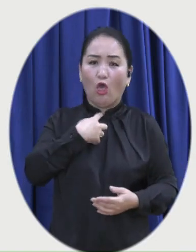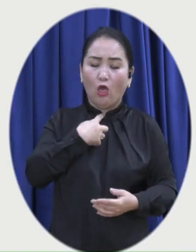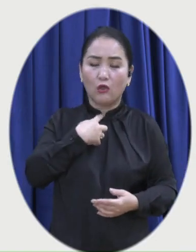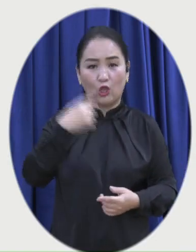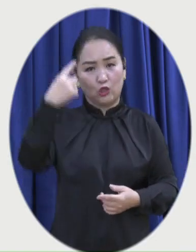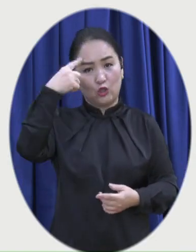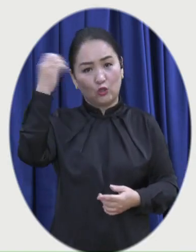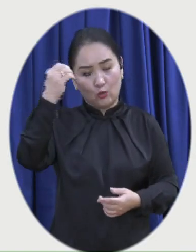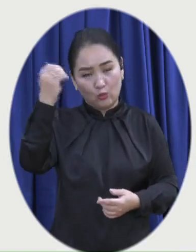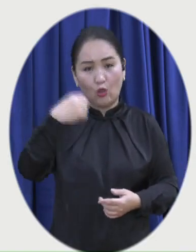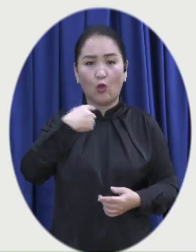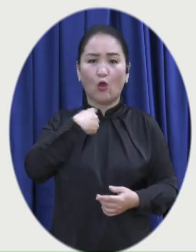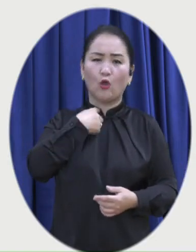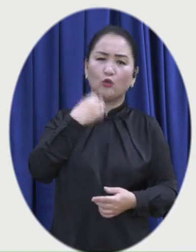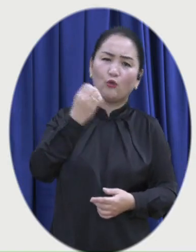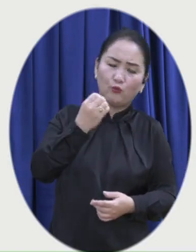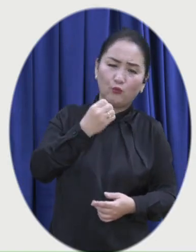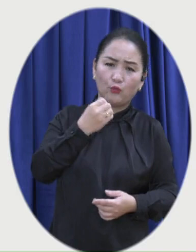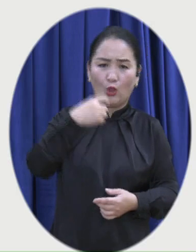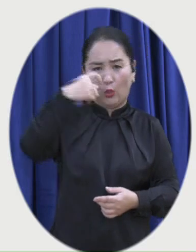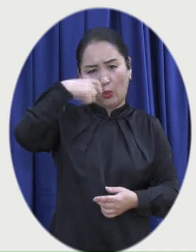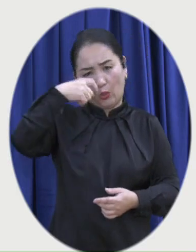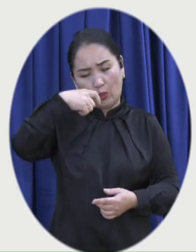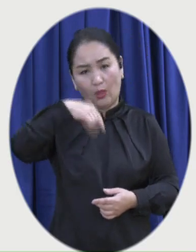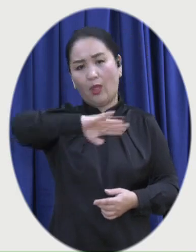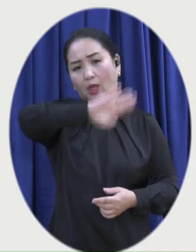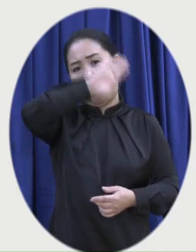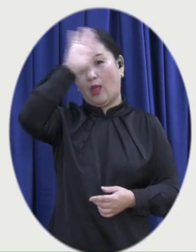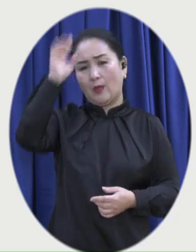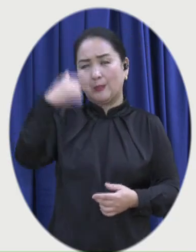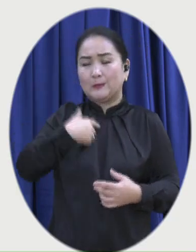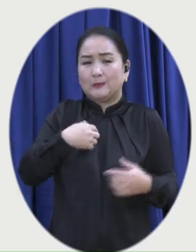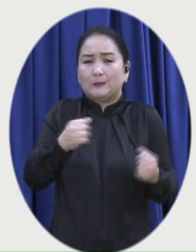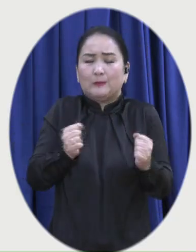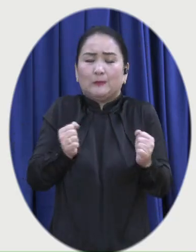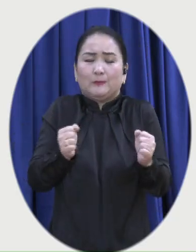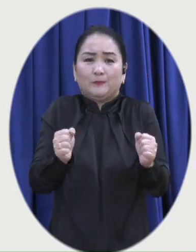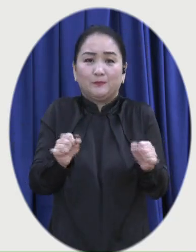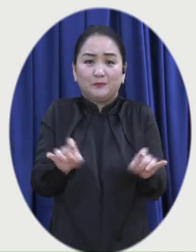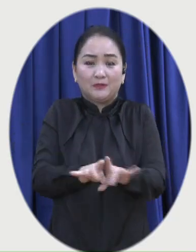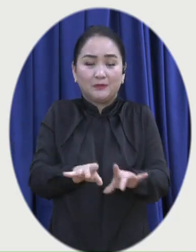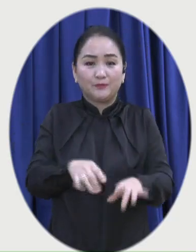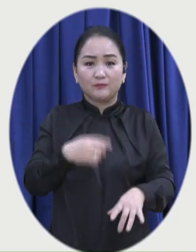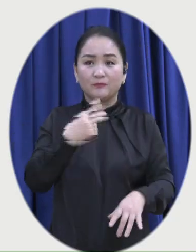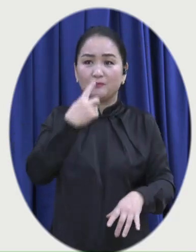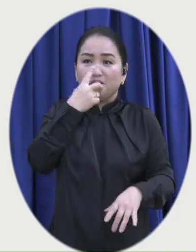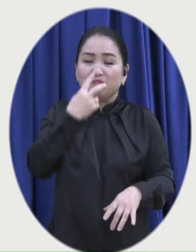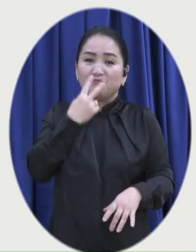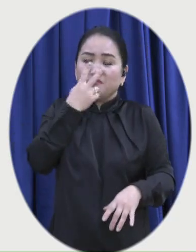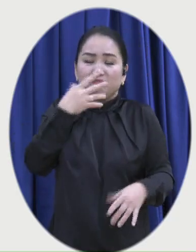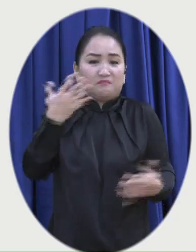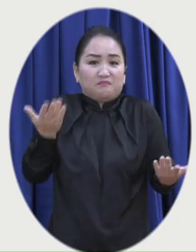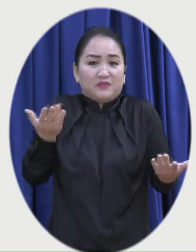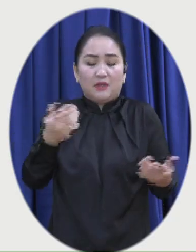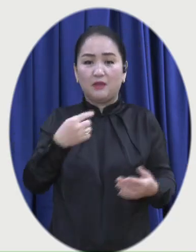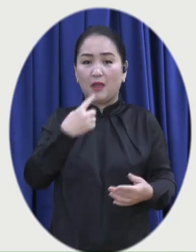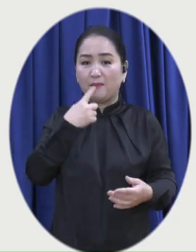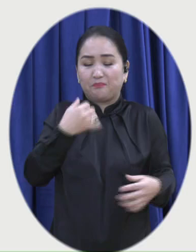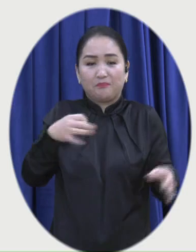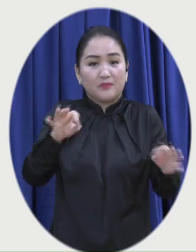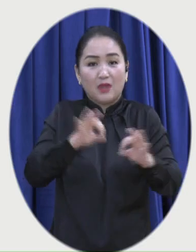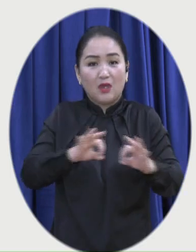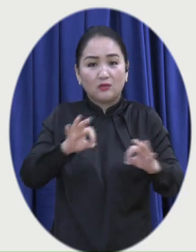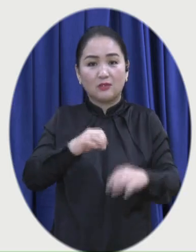хоолой хөндөрлөх, нусгаа ирэх, халуурах, жихүүдэс үрэх, үнэр амт мэдрэхгүй болох, ханиа хамар